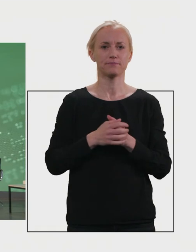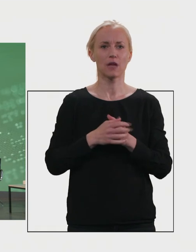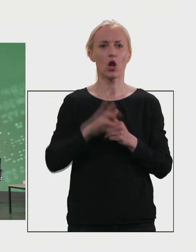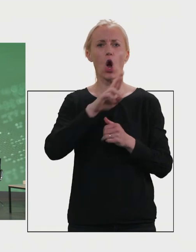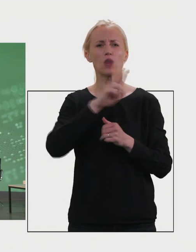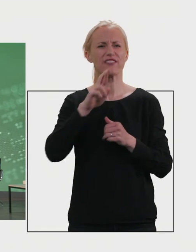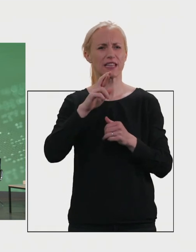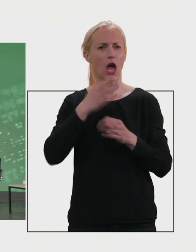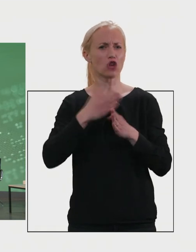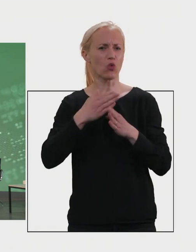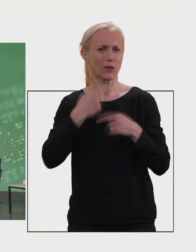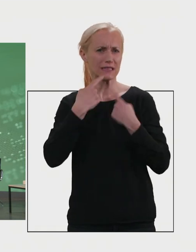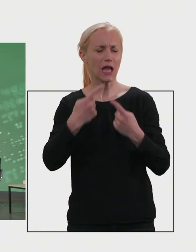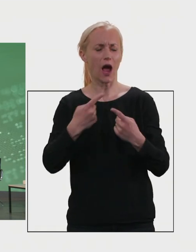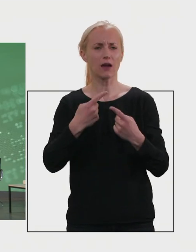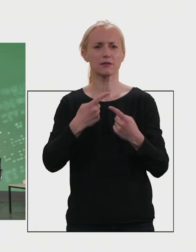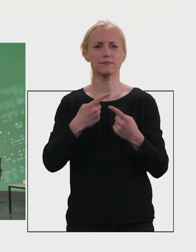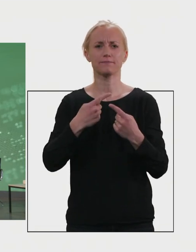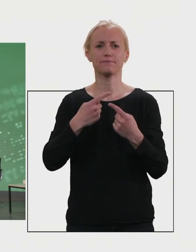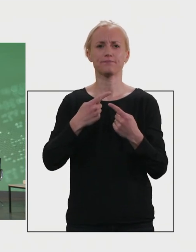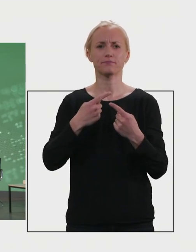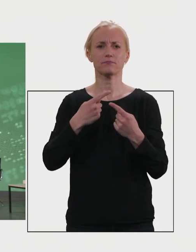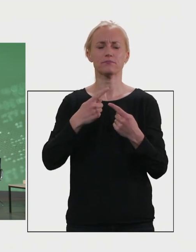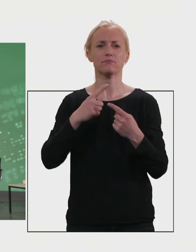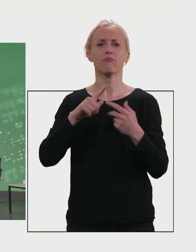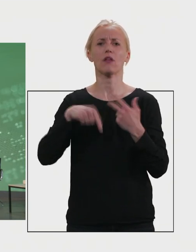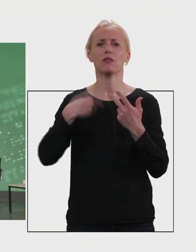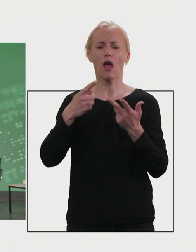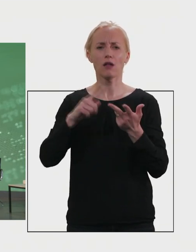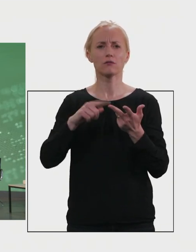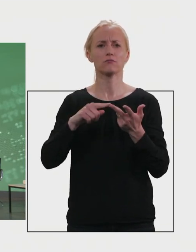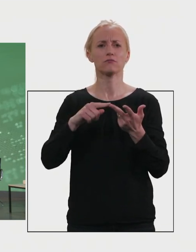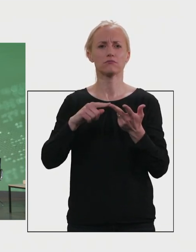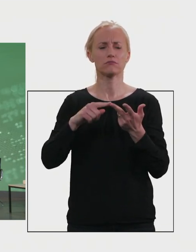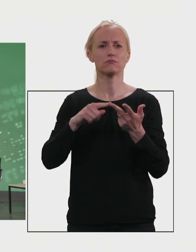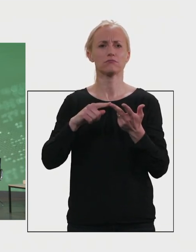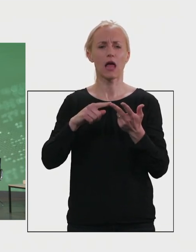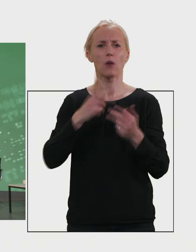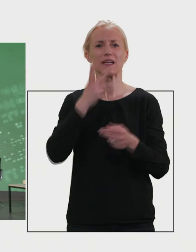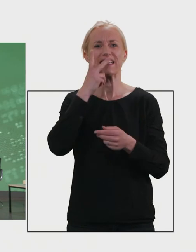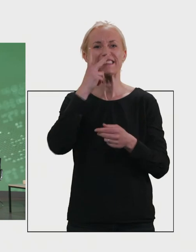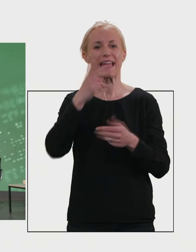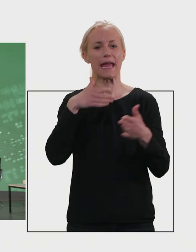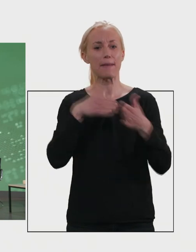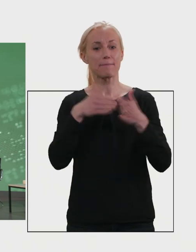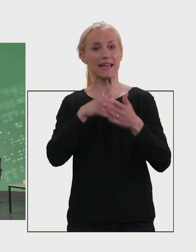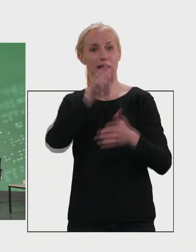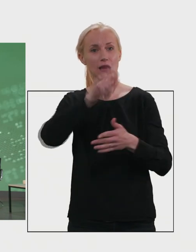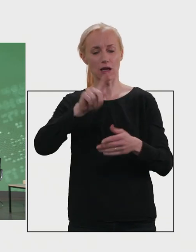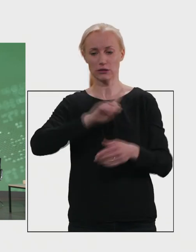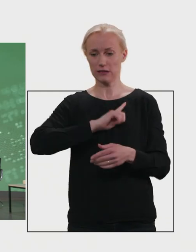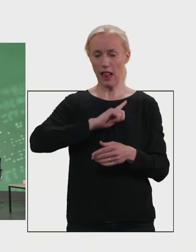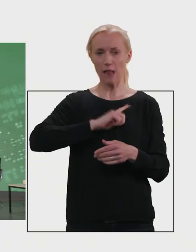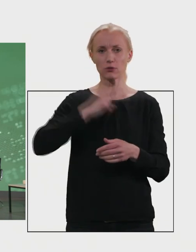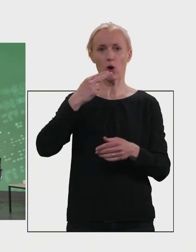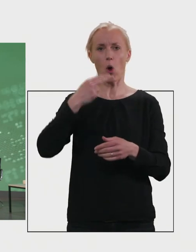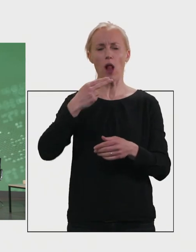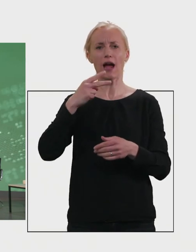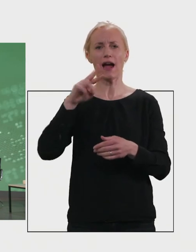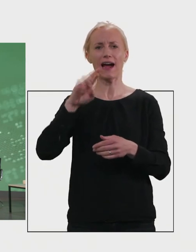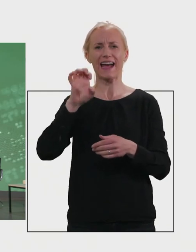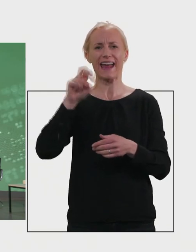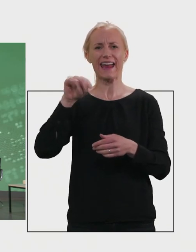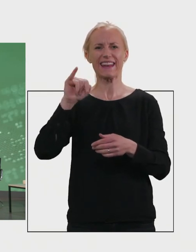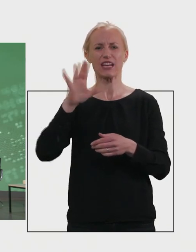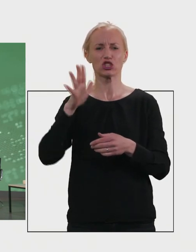Roswitha habe ich schon benannt. Dann haben wir natürlich auch uns Sehbehinderte, also ich selber und Holger Rienisch.